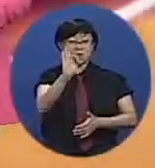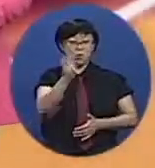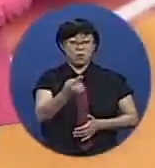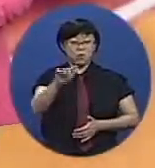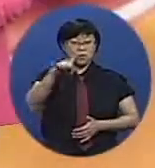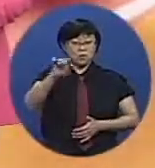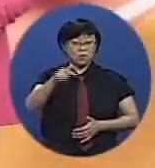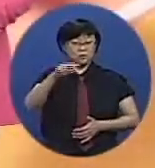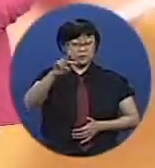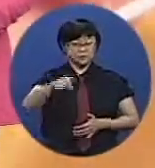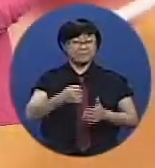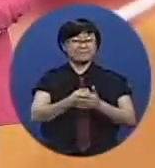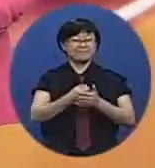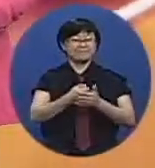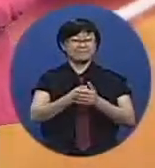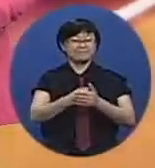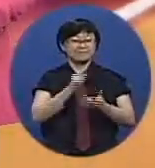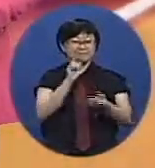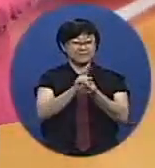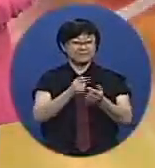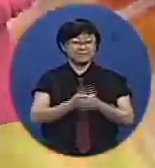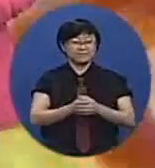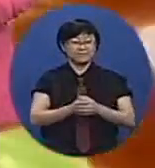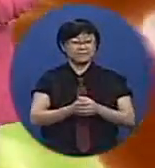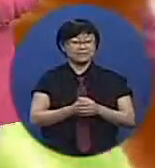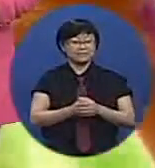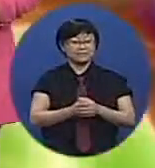오권수님 만나보겠습니다. 여보세요.